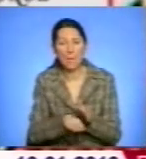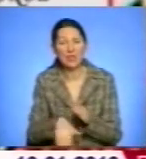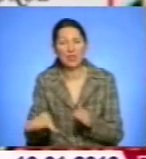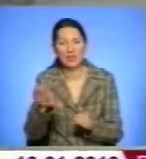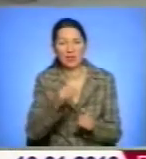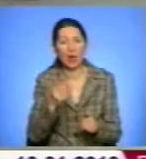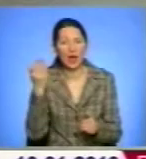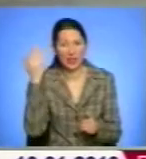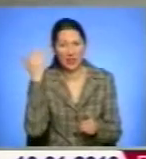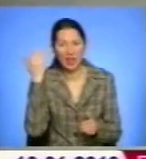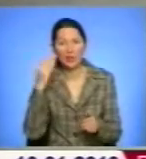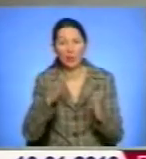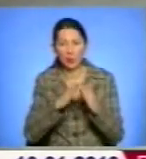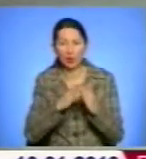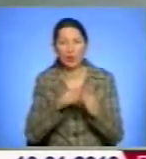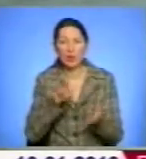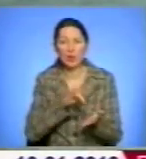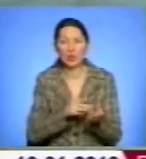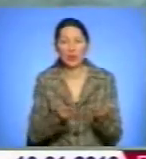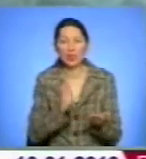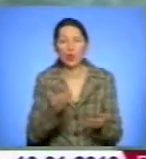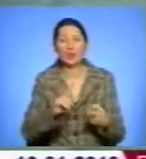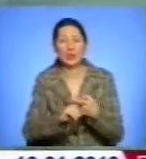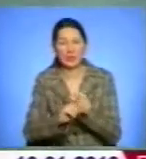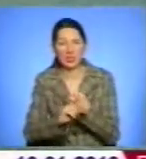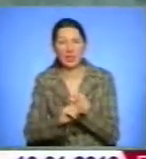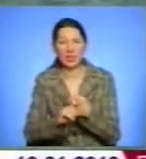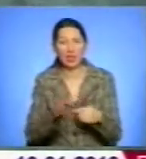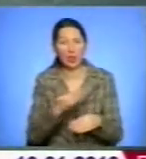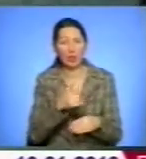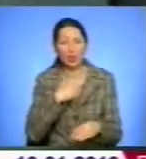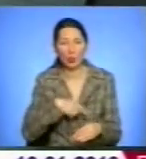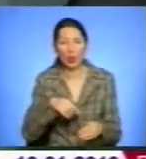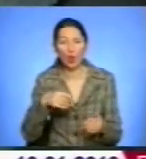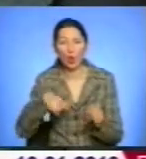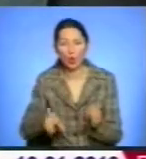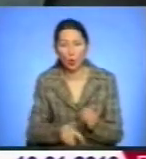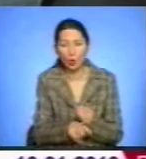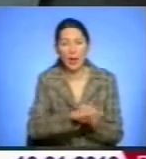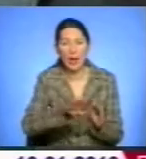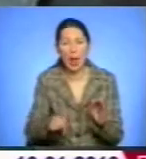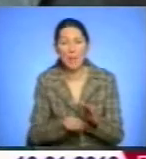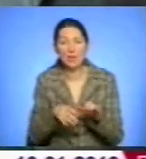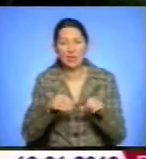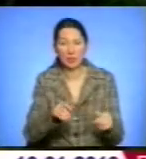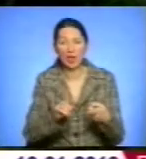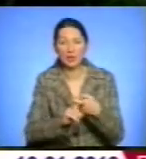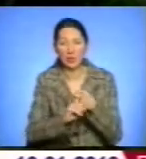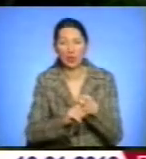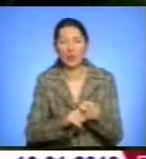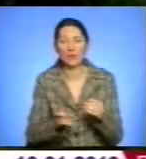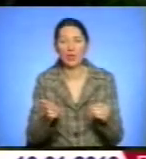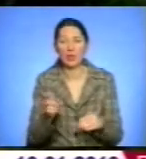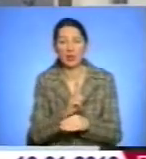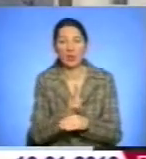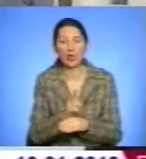міста. Можливо, вони були з'єднані між собою. Тунель під землею сполучав Тернопільський замок і тепер уже